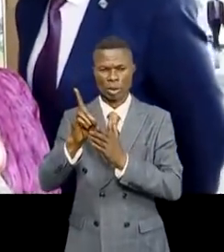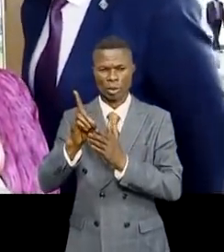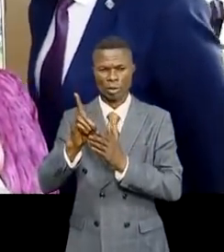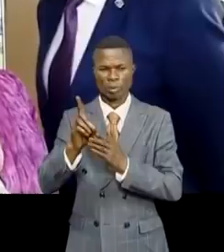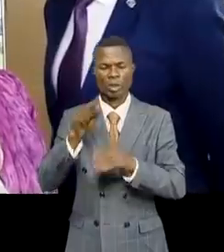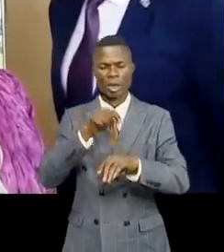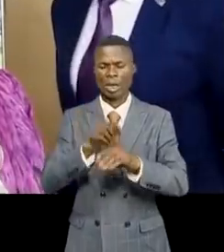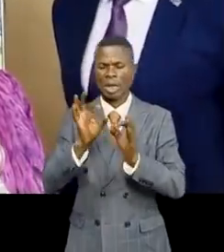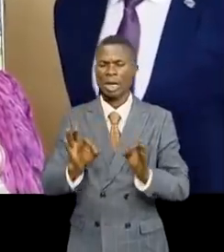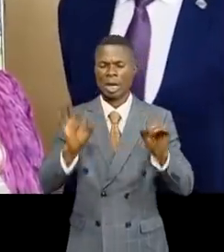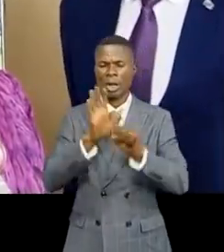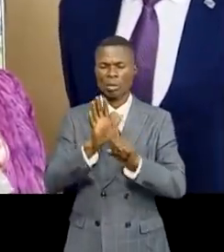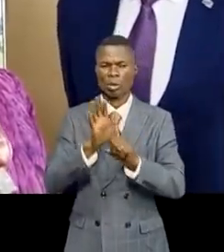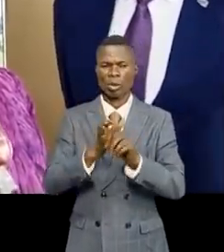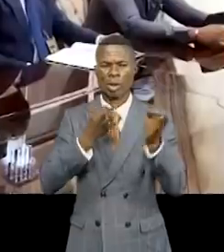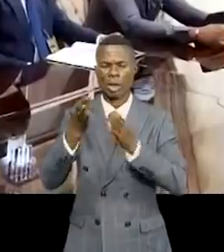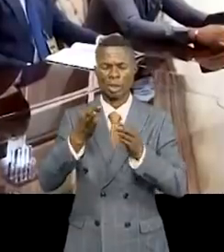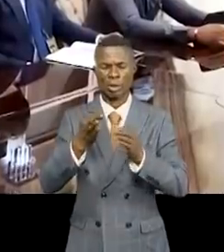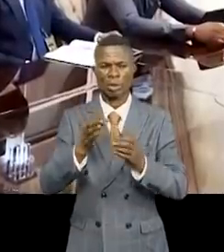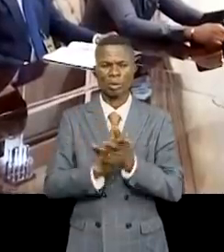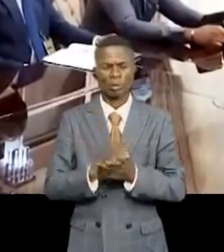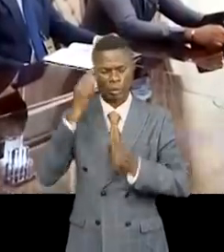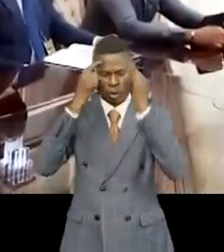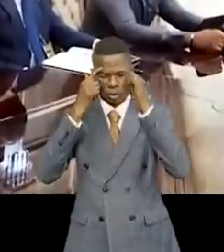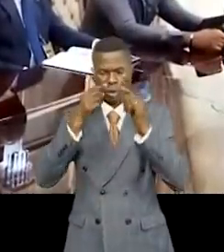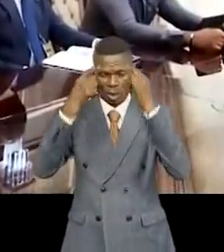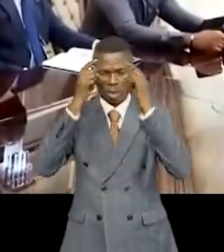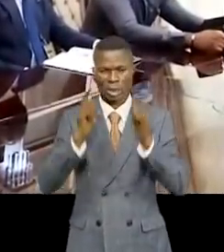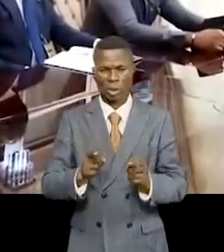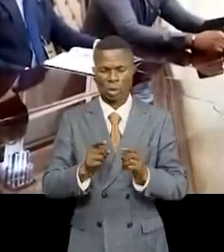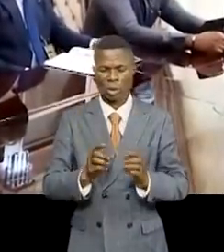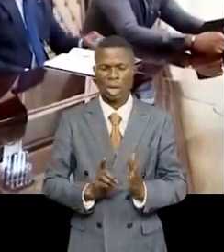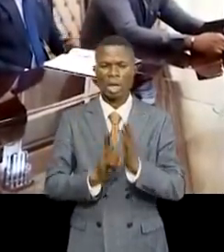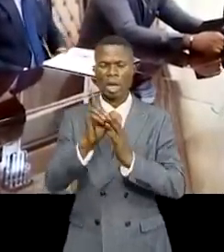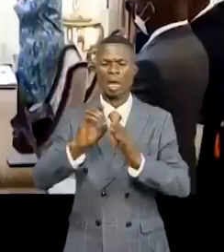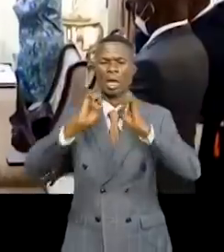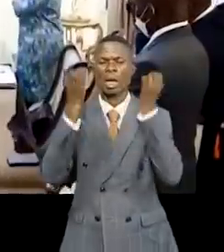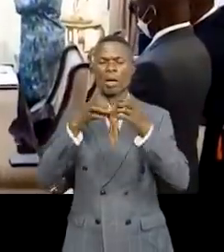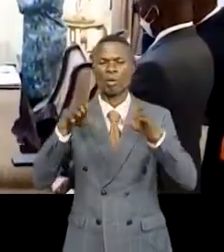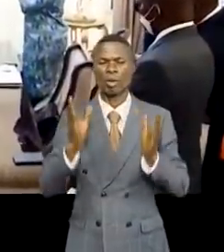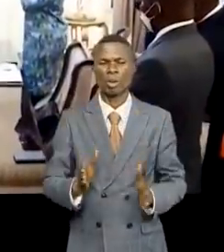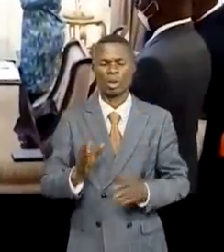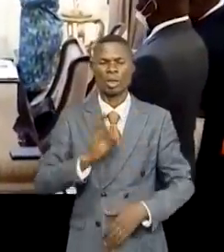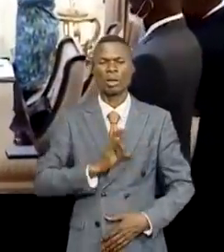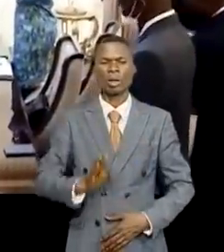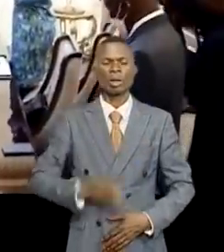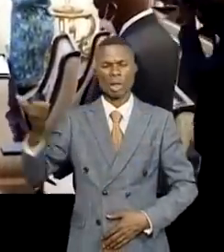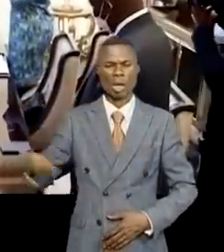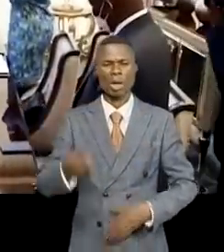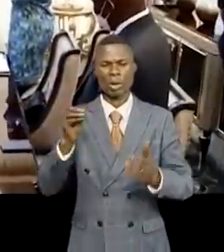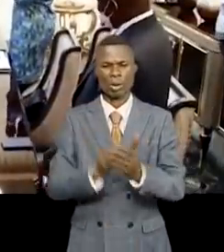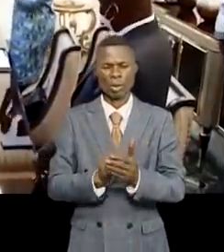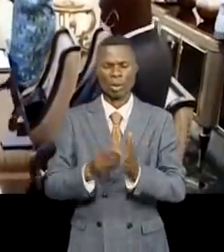moment pour nous de discuter sur la culture de la paix. Soucieux et déterminé à propulser l'entrepreneuriat congolais, le chef de l'État a reçu par la suite